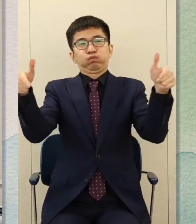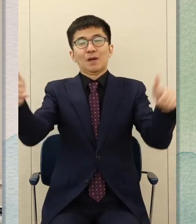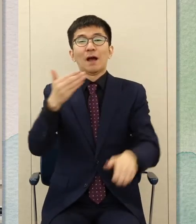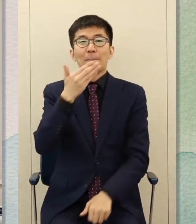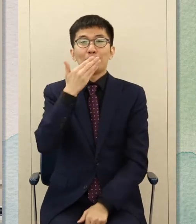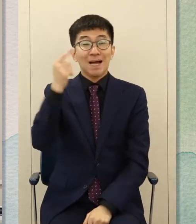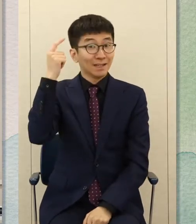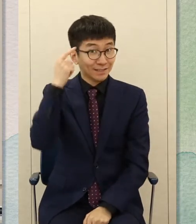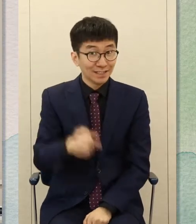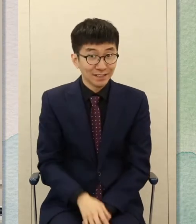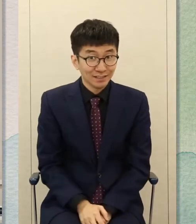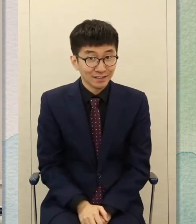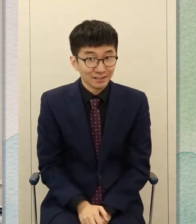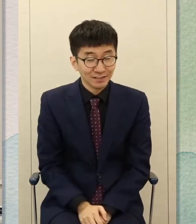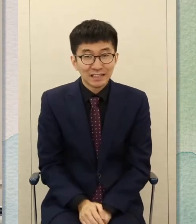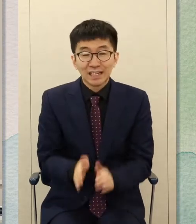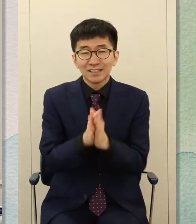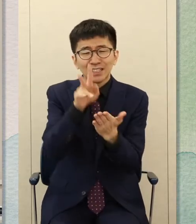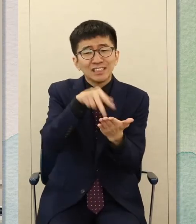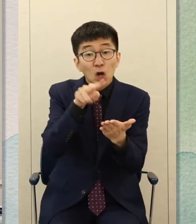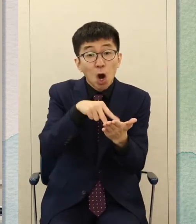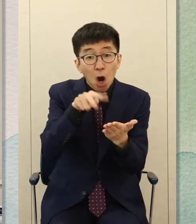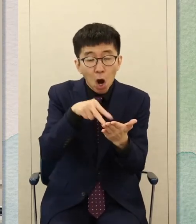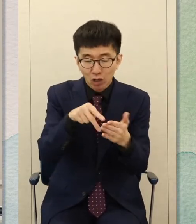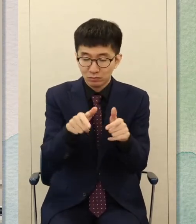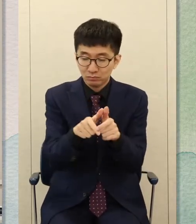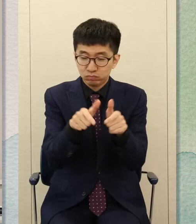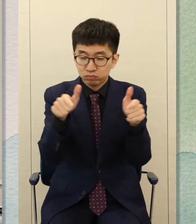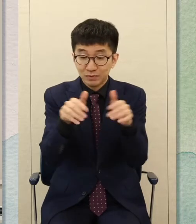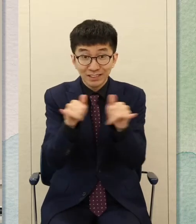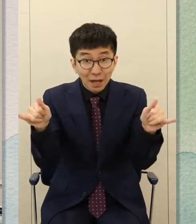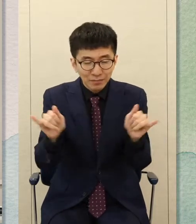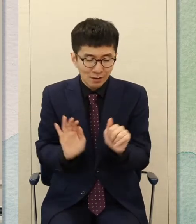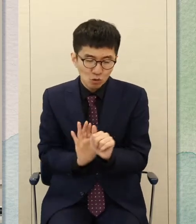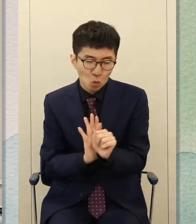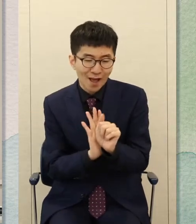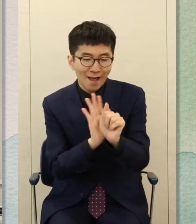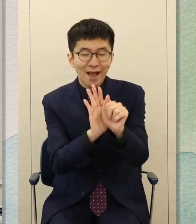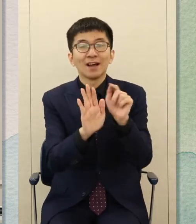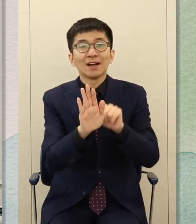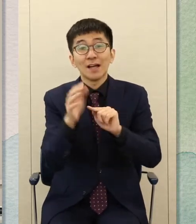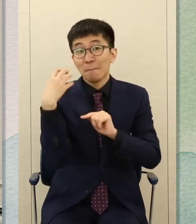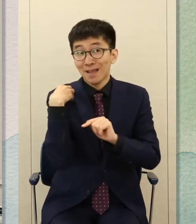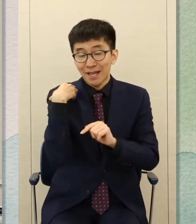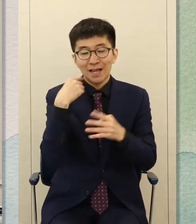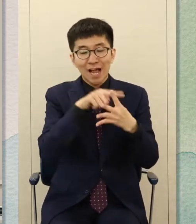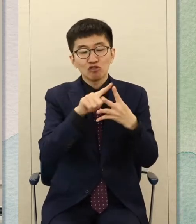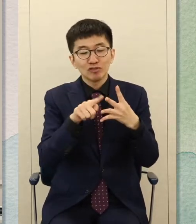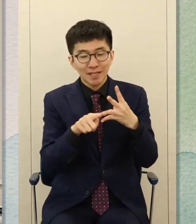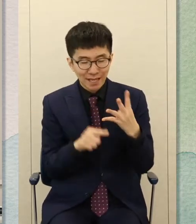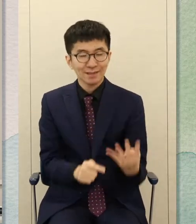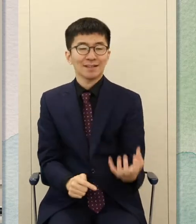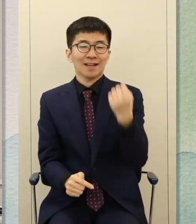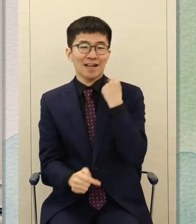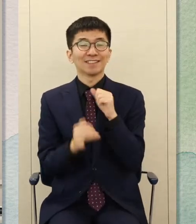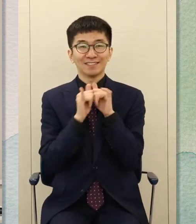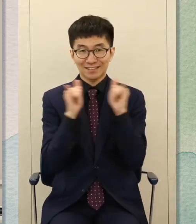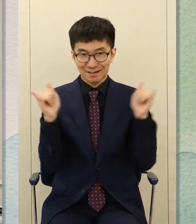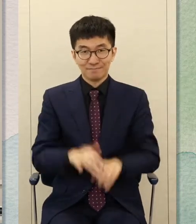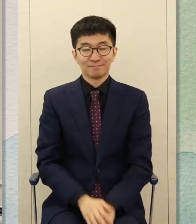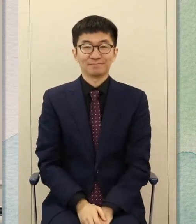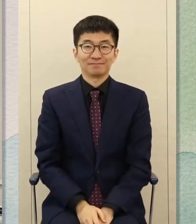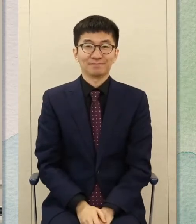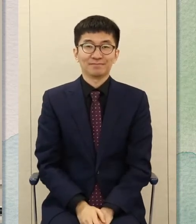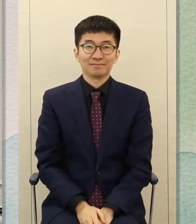독자들이 늘어나는데 저분들이 촉매 역할을 해줄 거다라고 생각하는 거예요. 그러면 이 독자를 늘리기